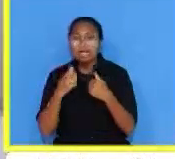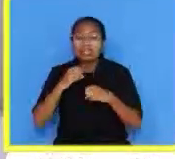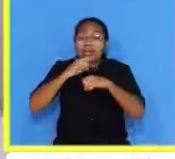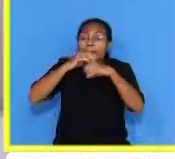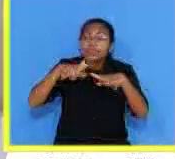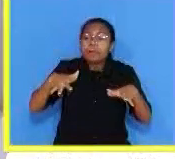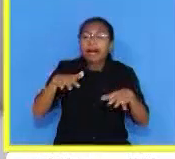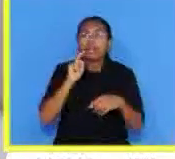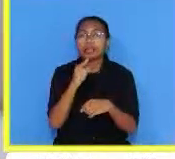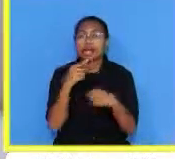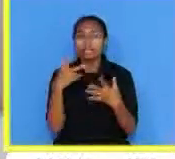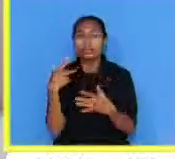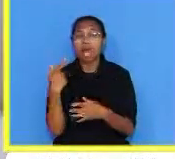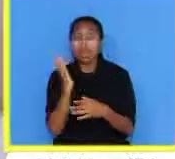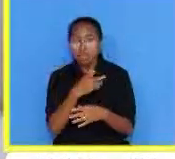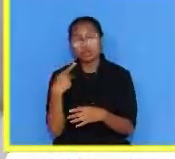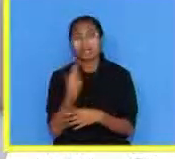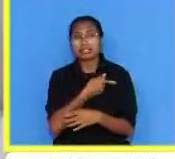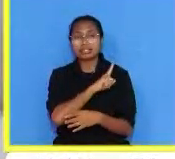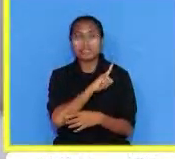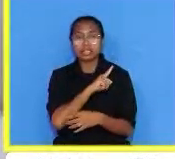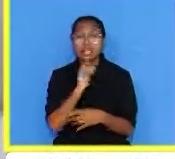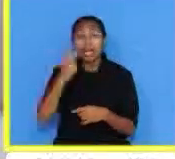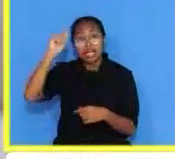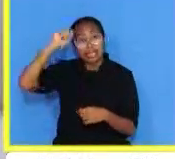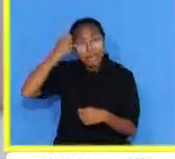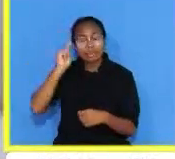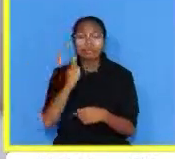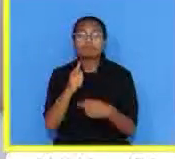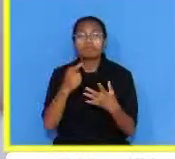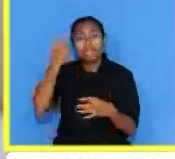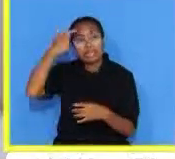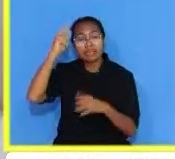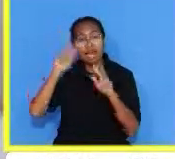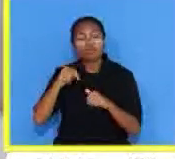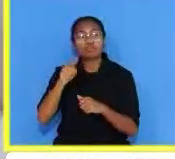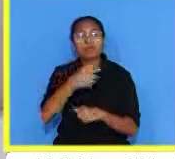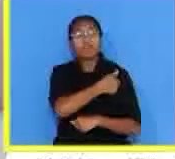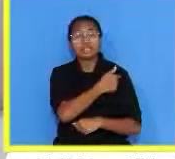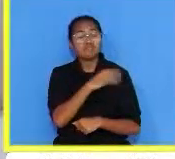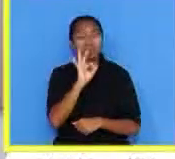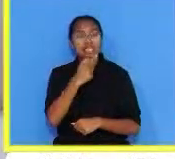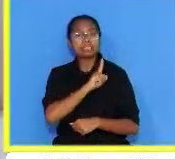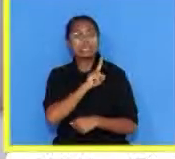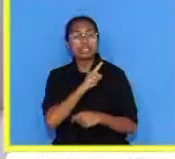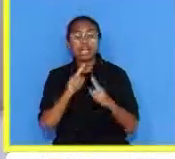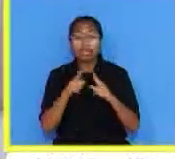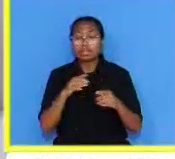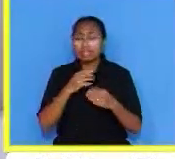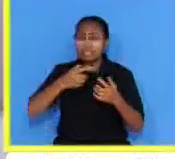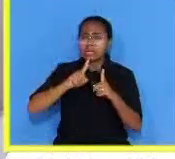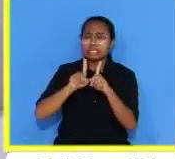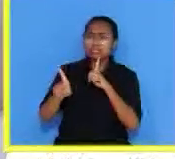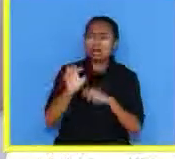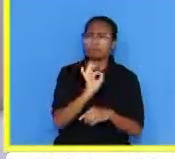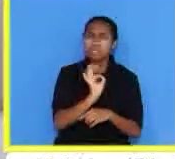atau kita sendiri. Dan ingat, vaksinasi itu bukan berarti bahwa kita akan terhindar atau tidak mungkin